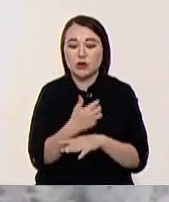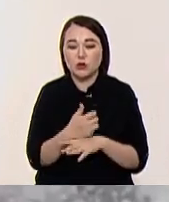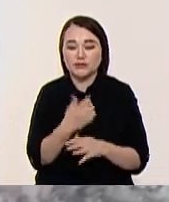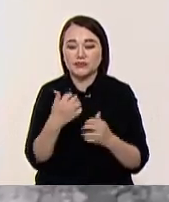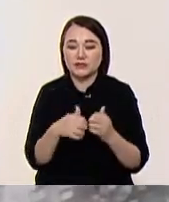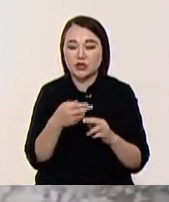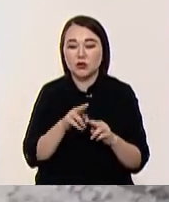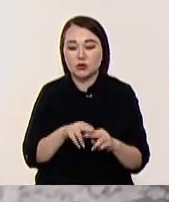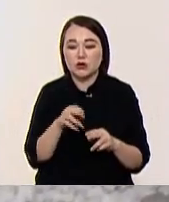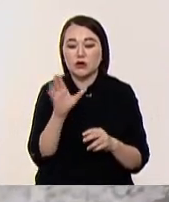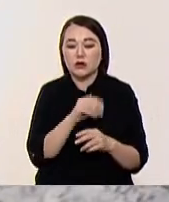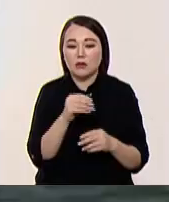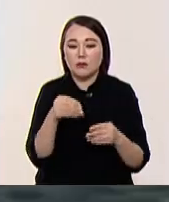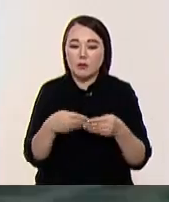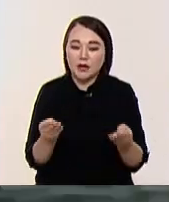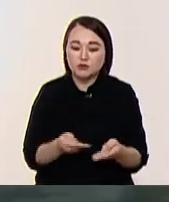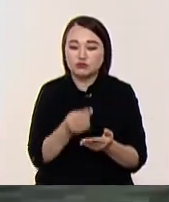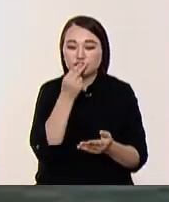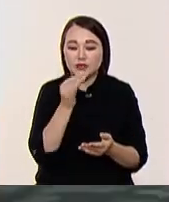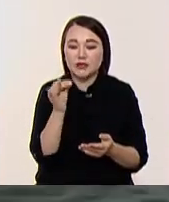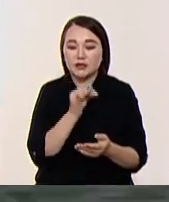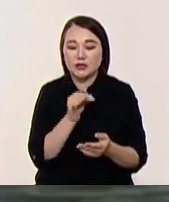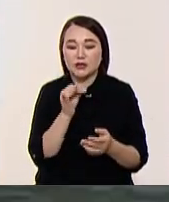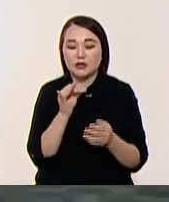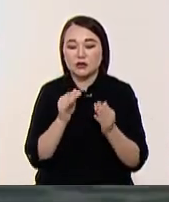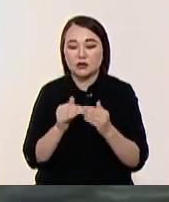среди которых фрагменты посуды и быта кочевников.